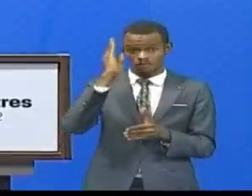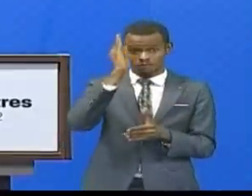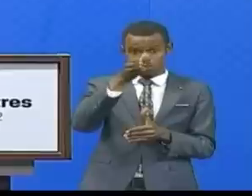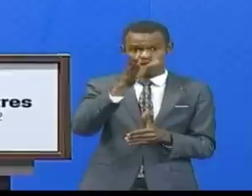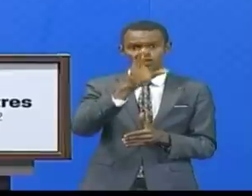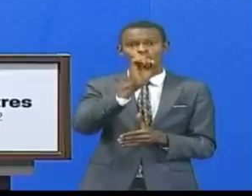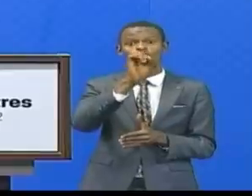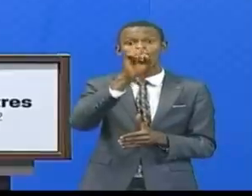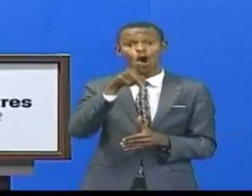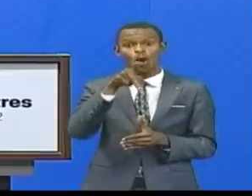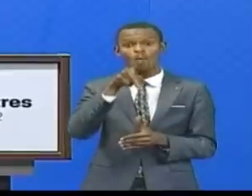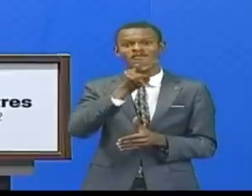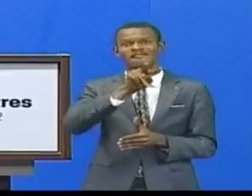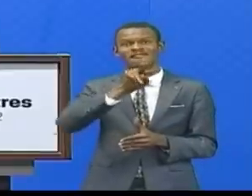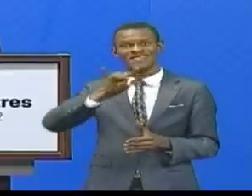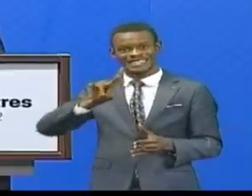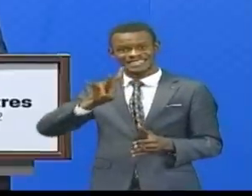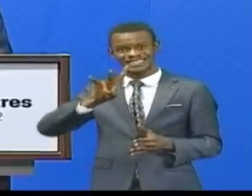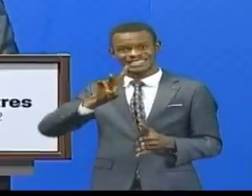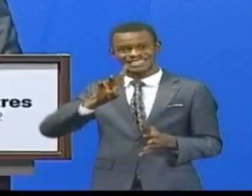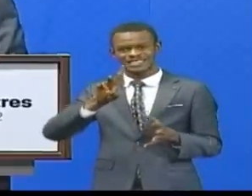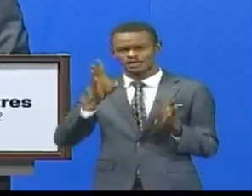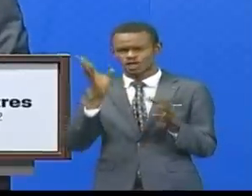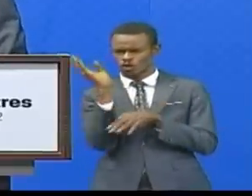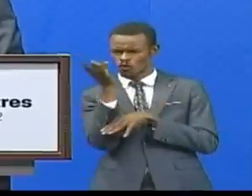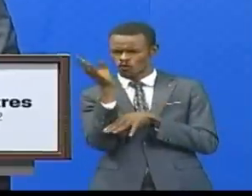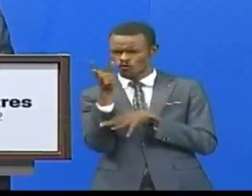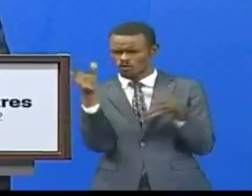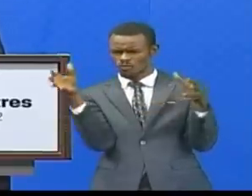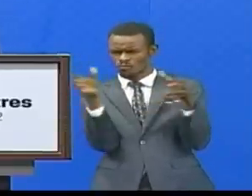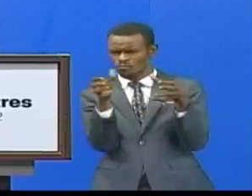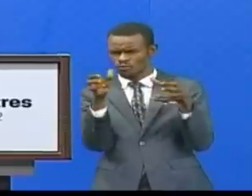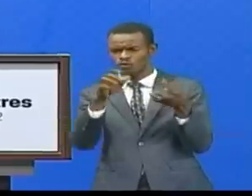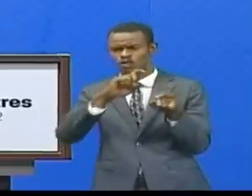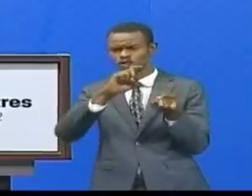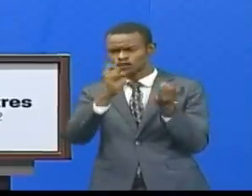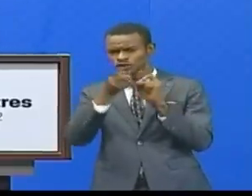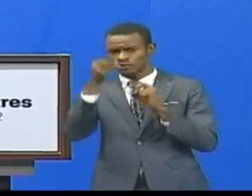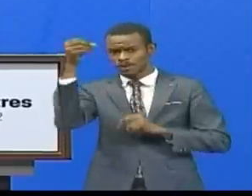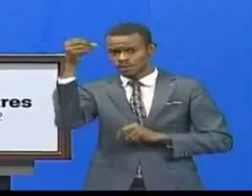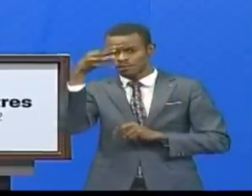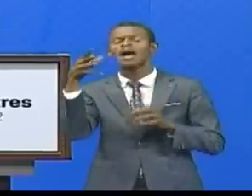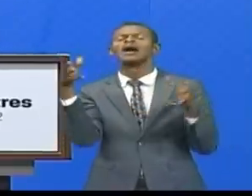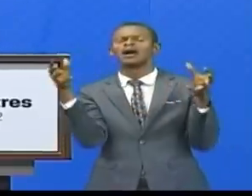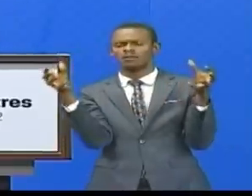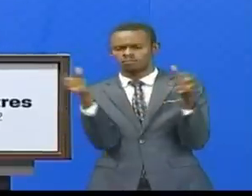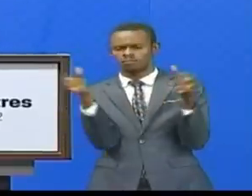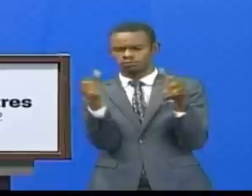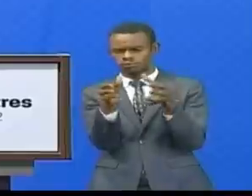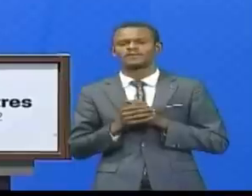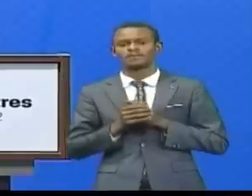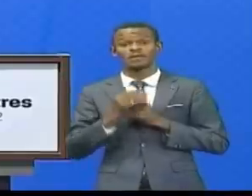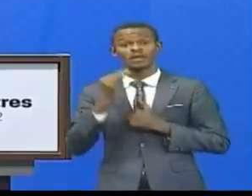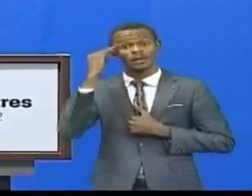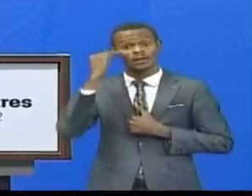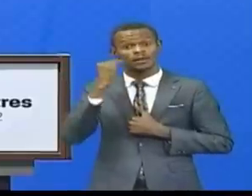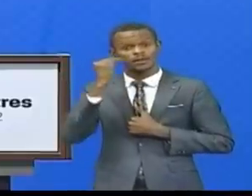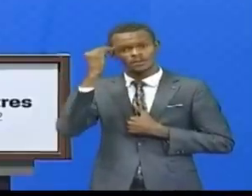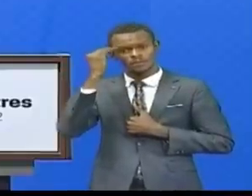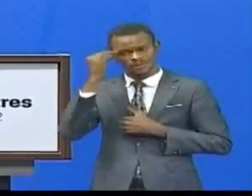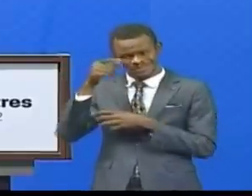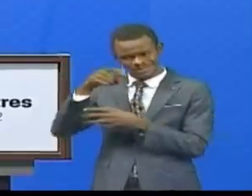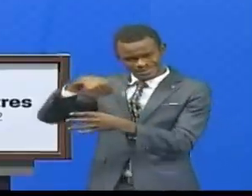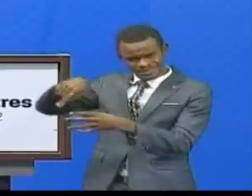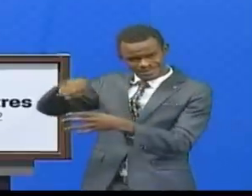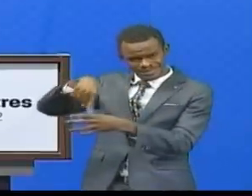Ainsi, les ministres en charge de l'environnement des pays les moins avancés ont pu se concerter pour définir